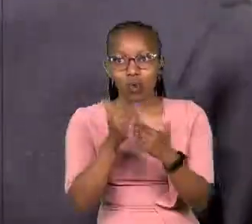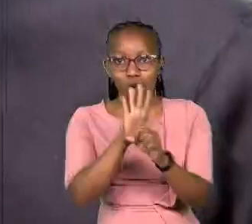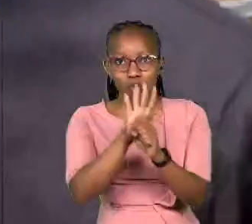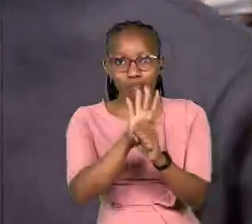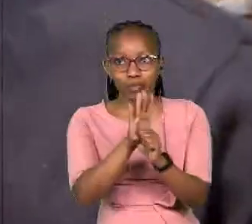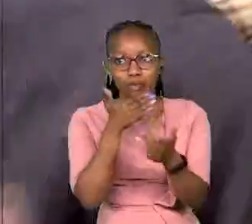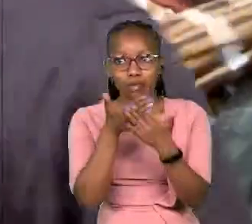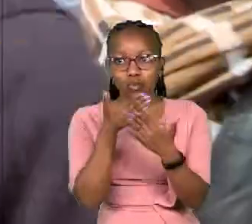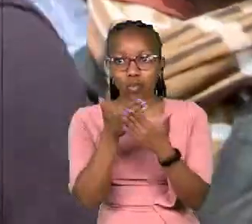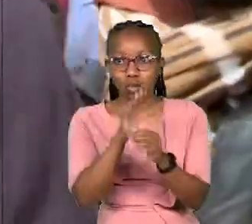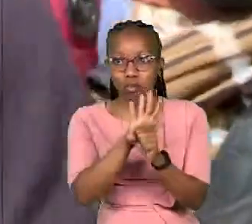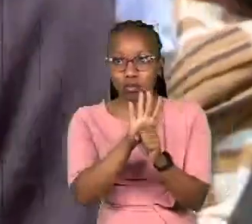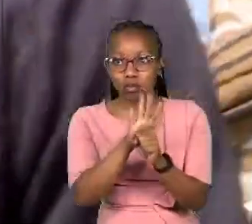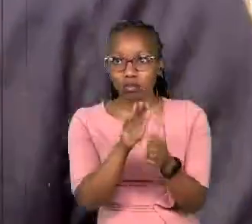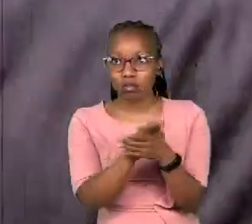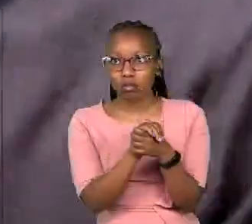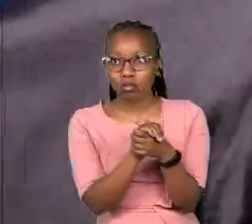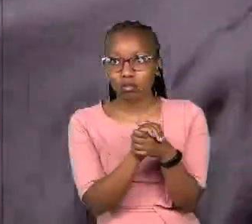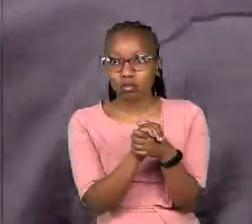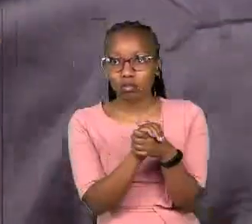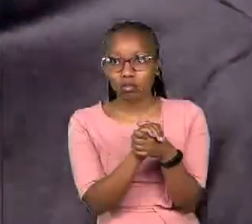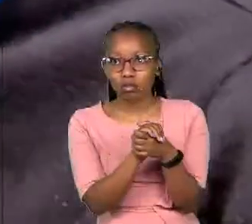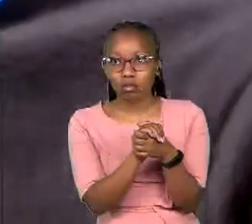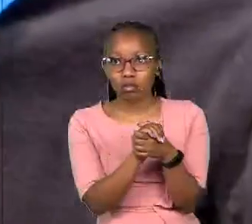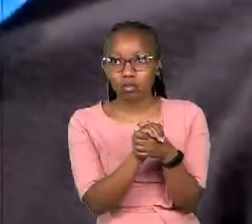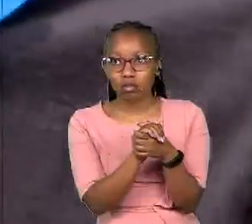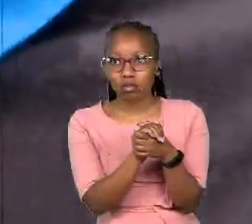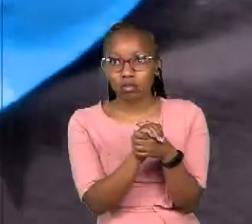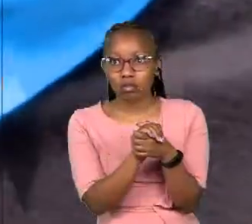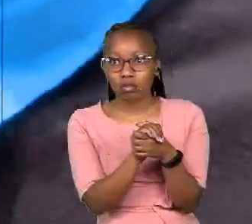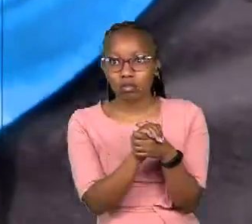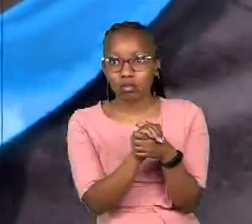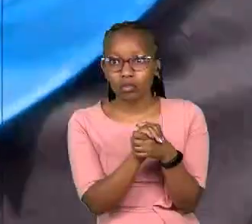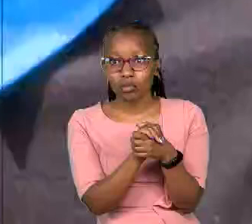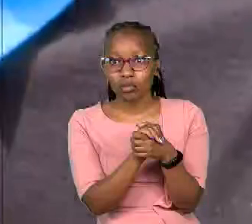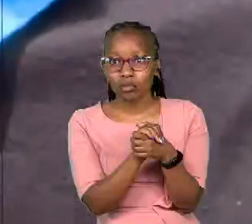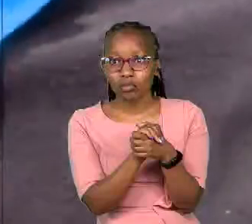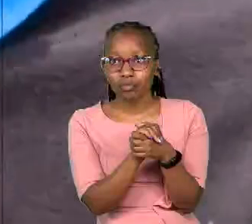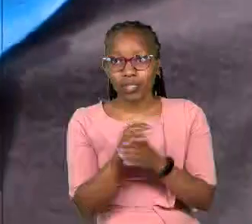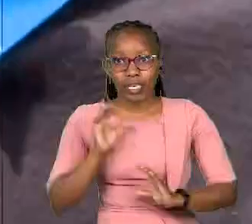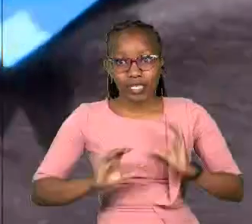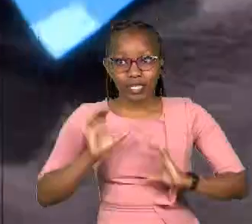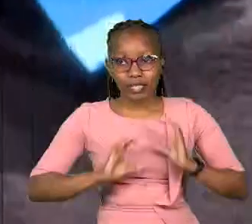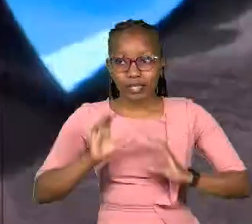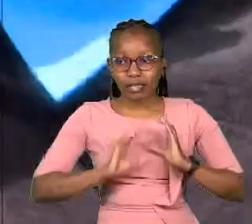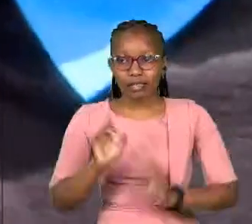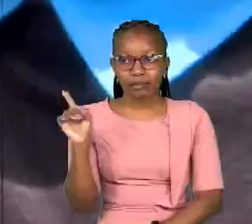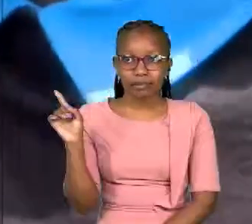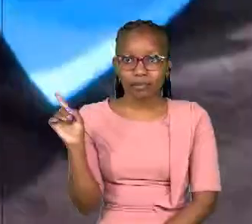Asante sana mheshimiwa. Lakini pengine majibu pengine kwa moja la mwisho, unaona kwamba wananchi hawa wanazungumzia